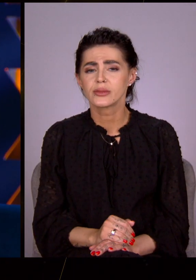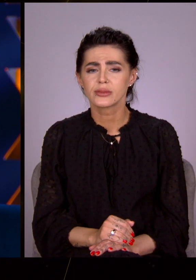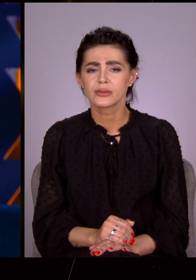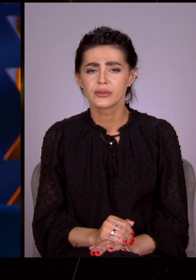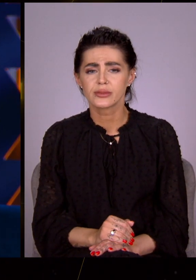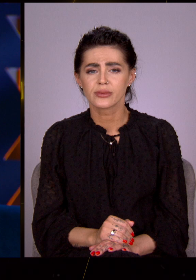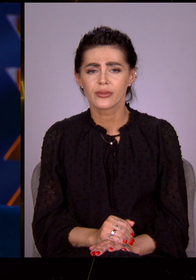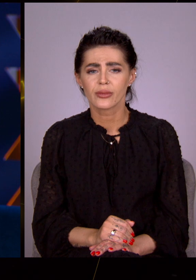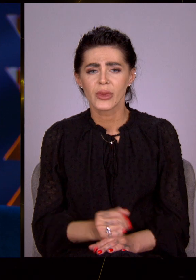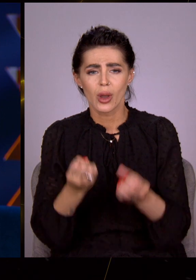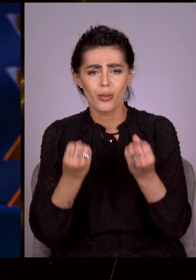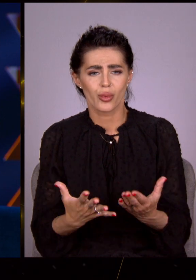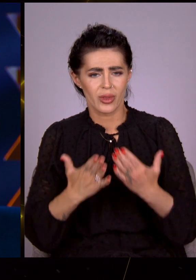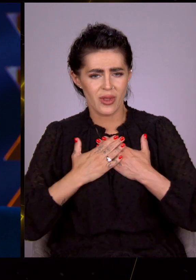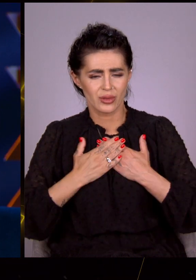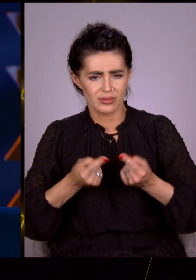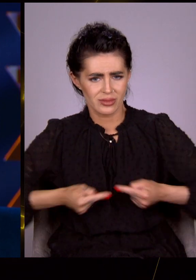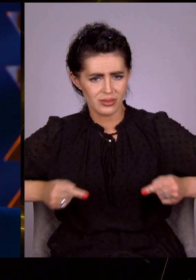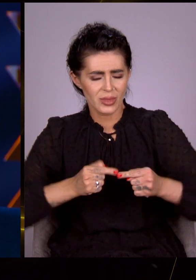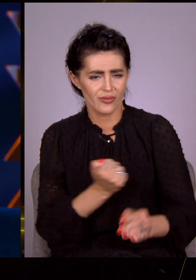Просто він для нашого підрозділу став